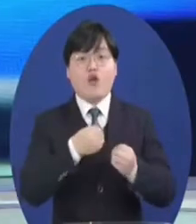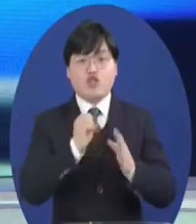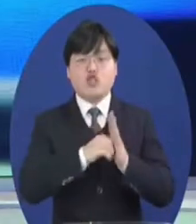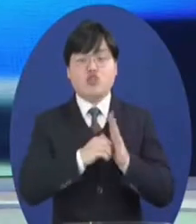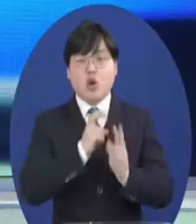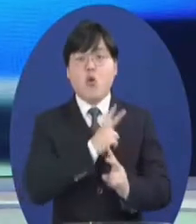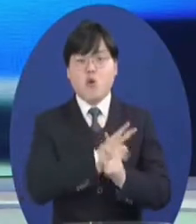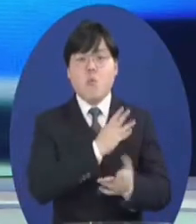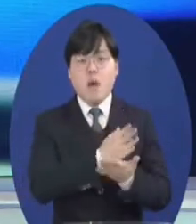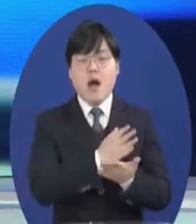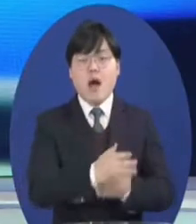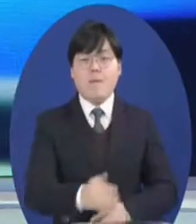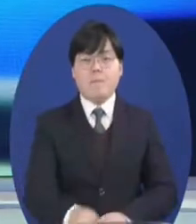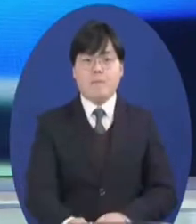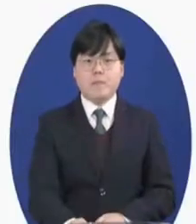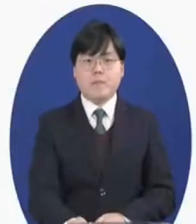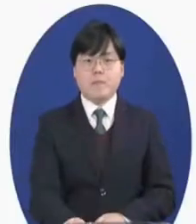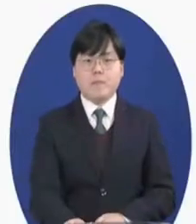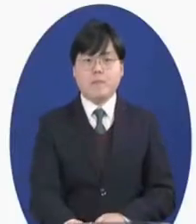хүмүүс хэлж байна.